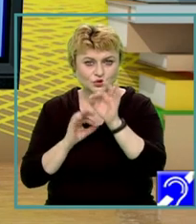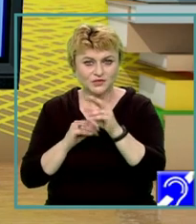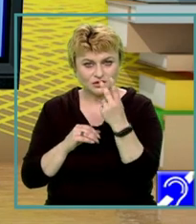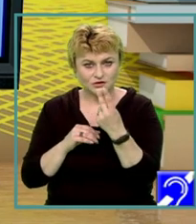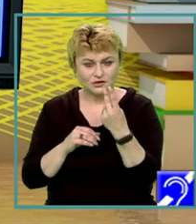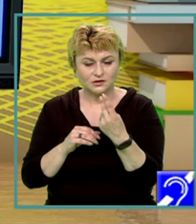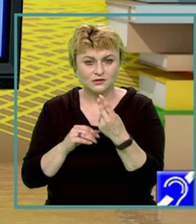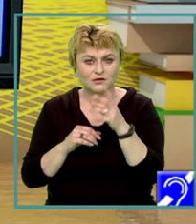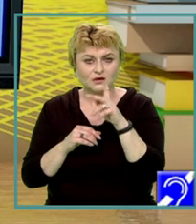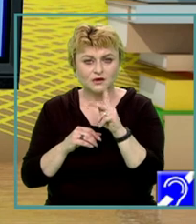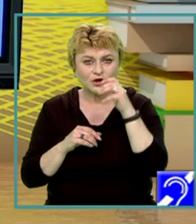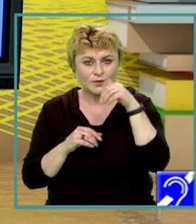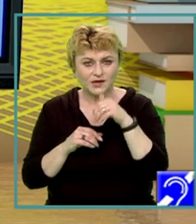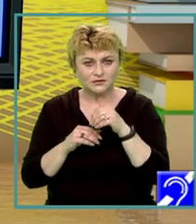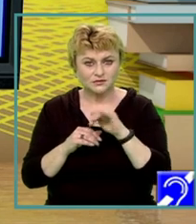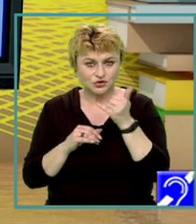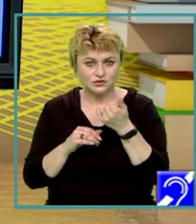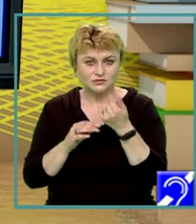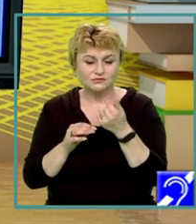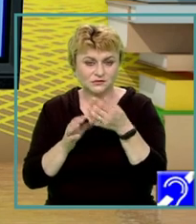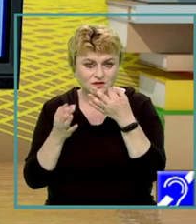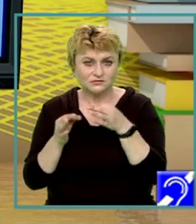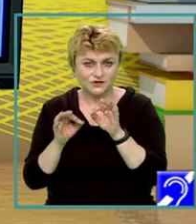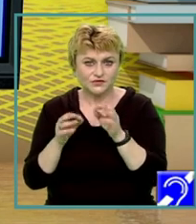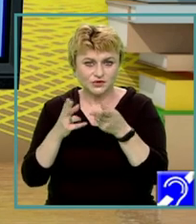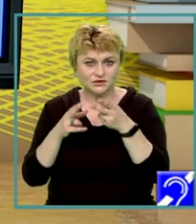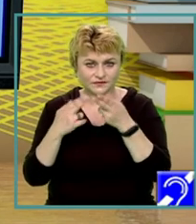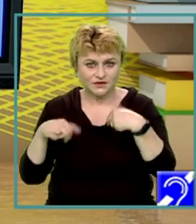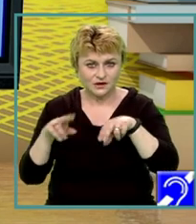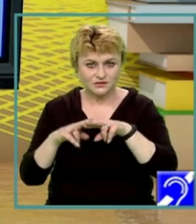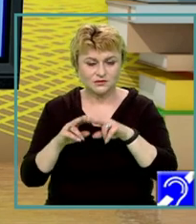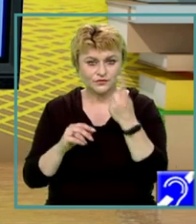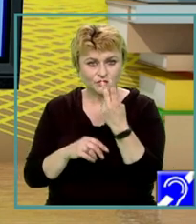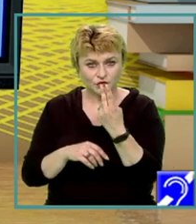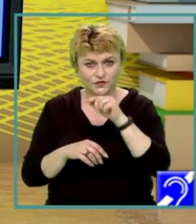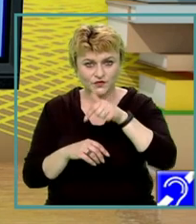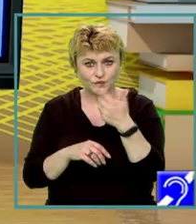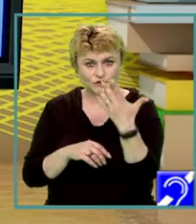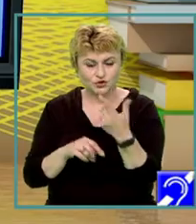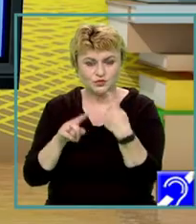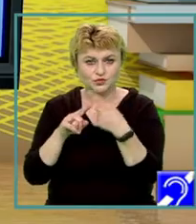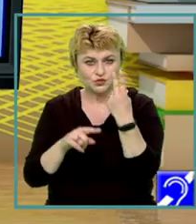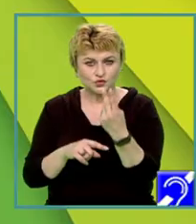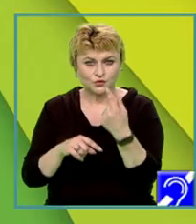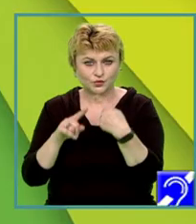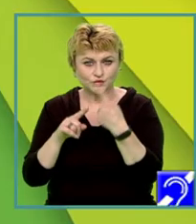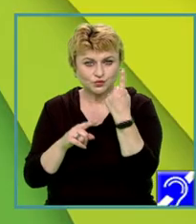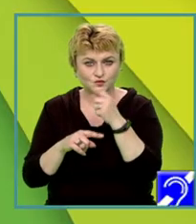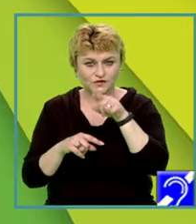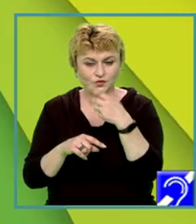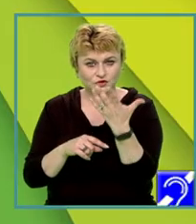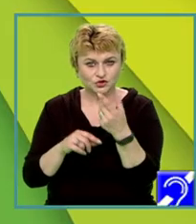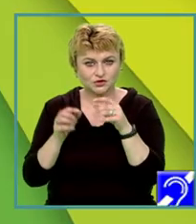lucru care ne permite să finalizăm suma 2,5 plus 2 plus 1,5 km